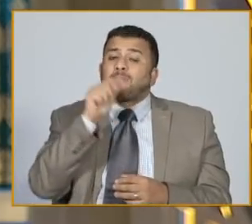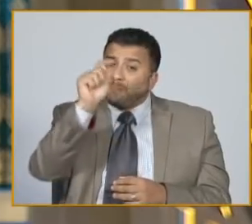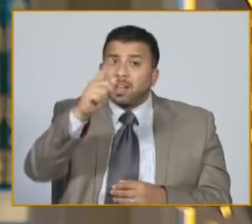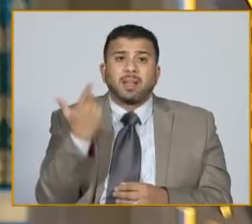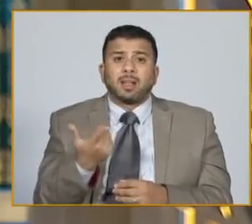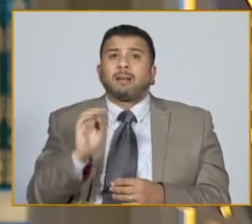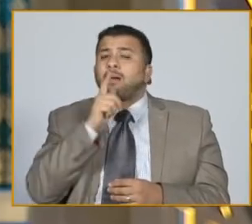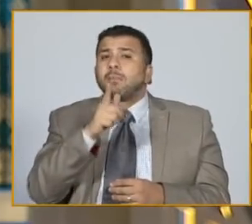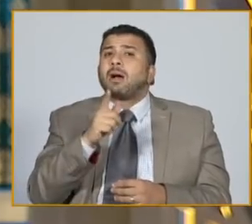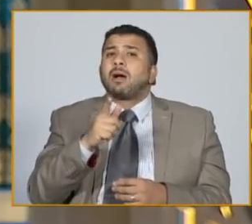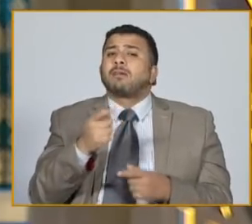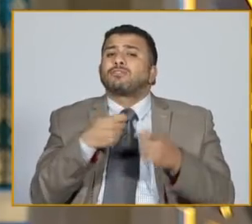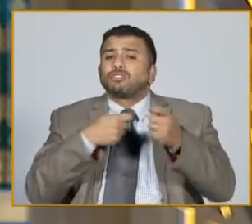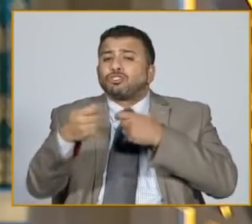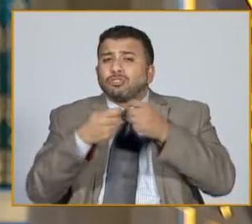وقال